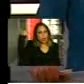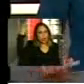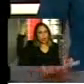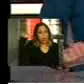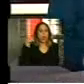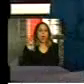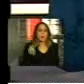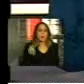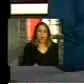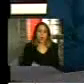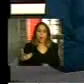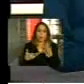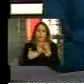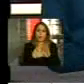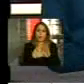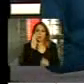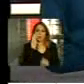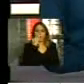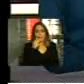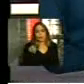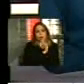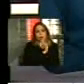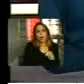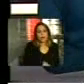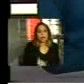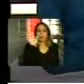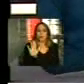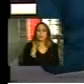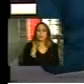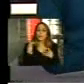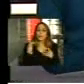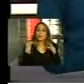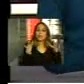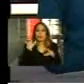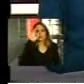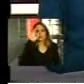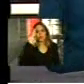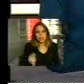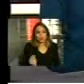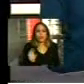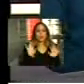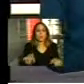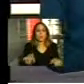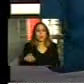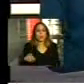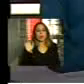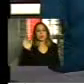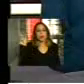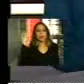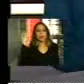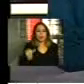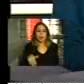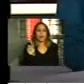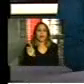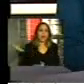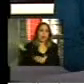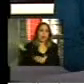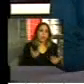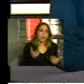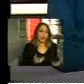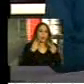ומבקר את צביעות המערב. הסרטונים האלה שצברו מיליוני צפיות הביאו את מלך סעודיה ואת קטר להזמין אותו לביקור